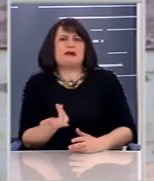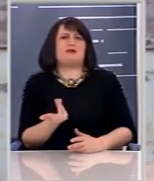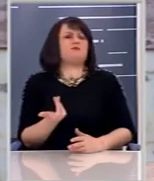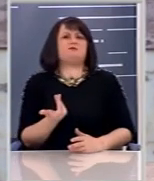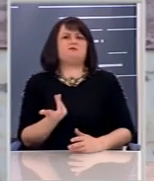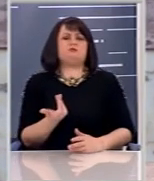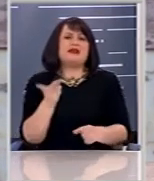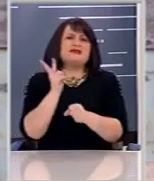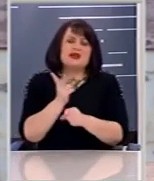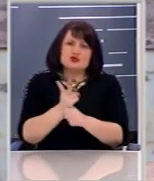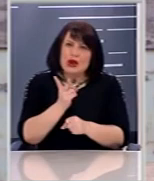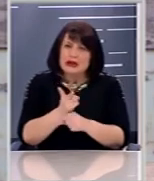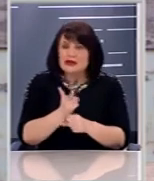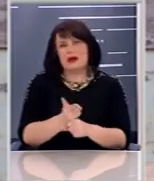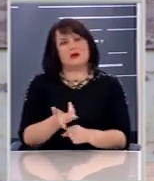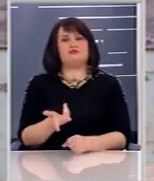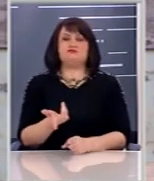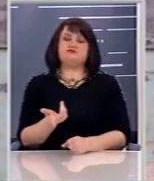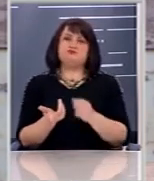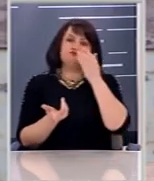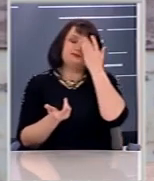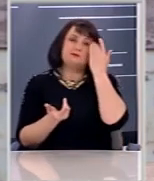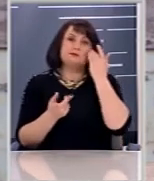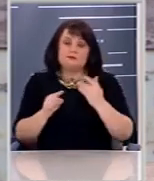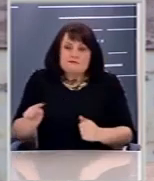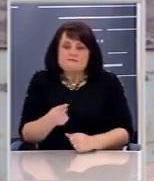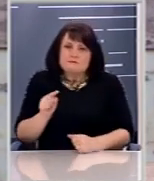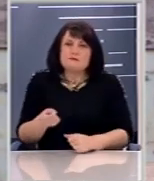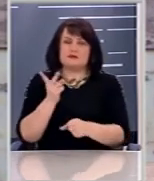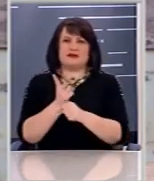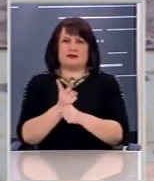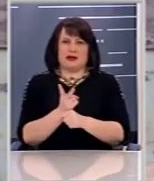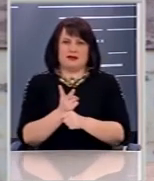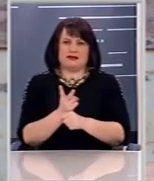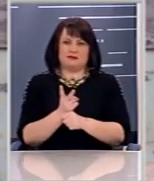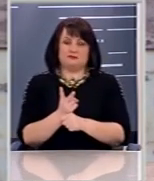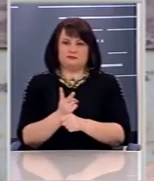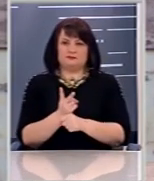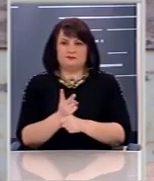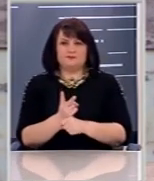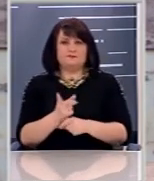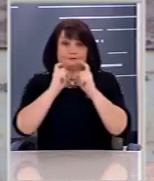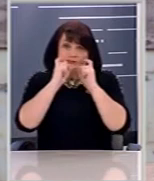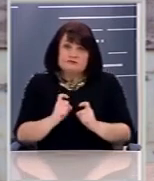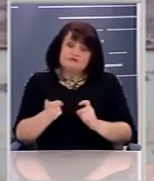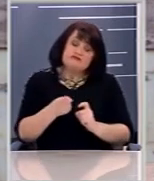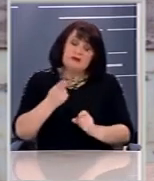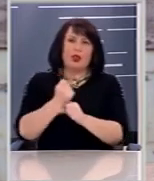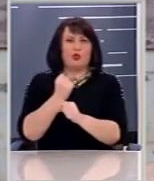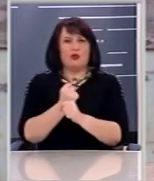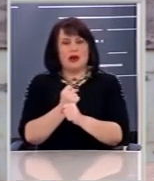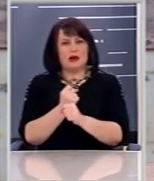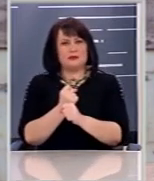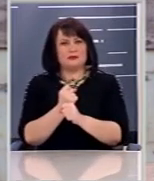τη σεξουαλική, με τη σεξουαλική παρενόχληση, με την εξαναγκαστική εργασία, με